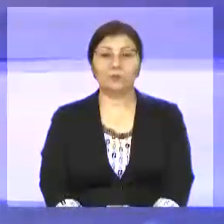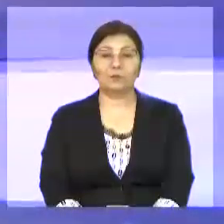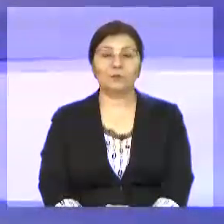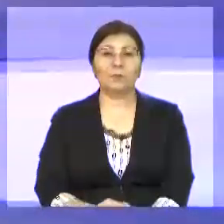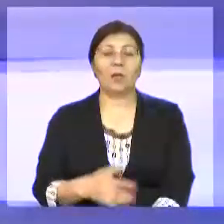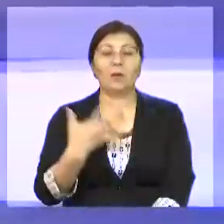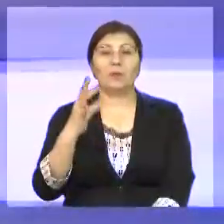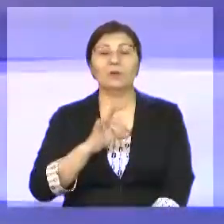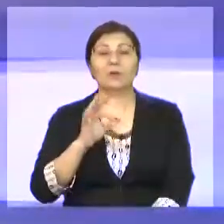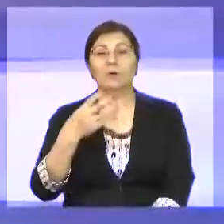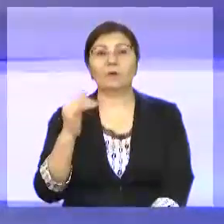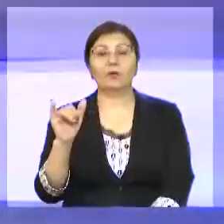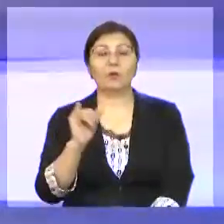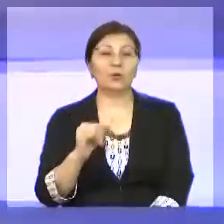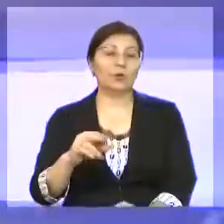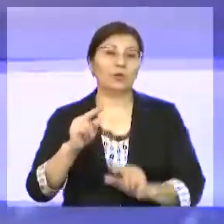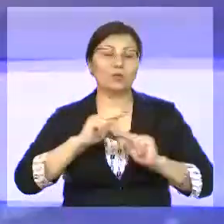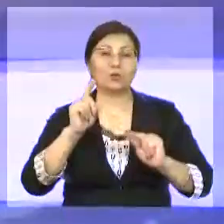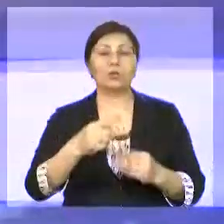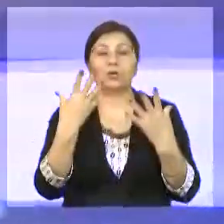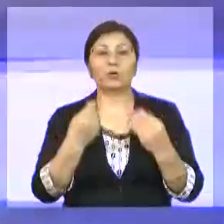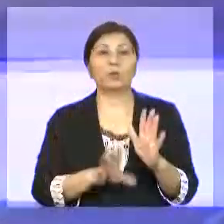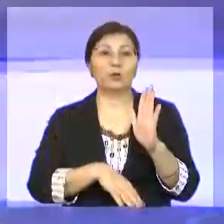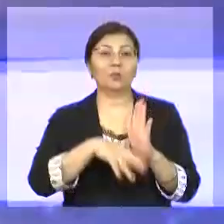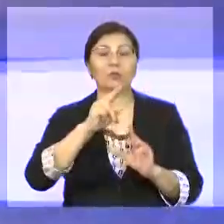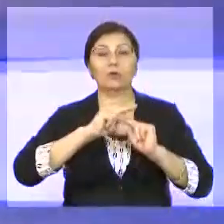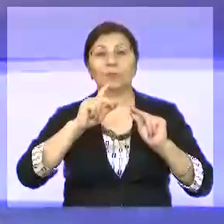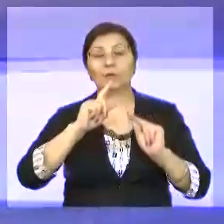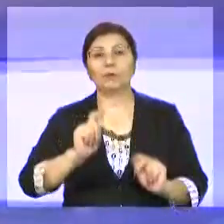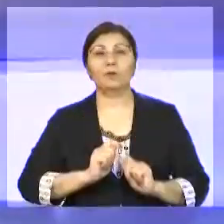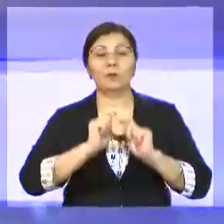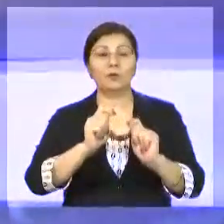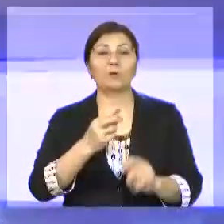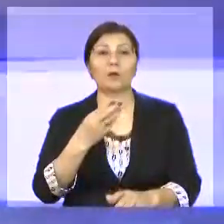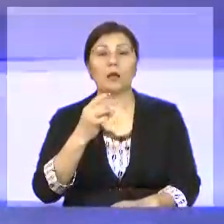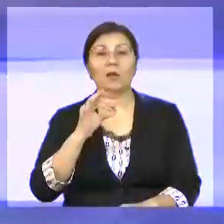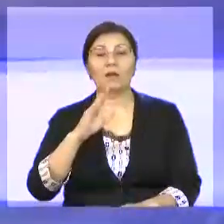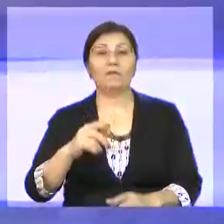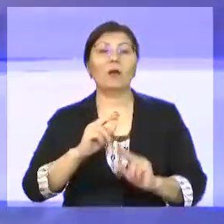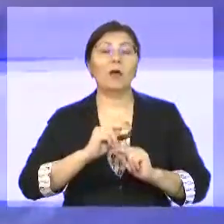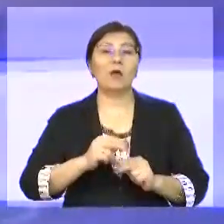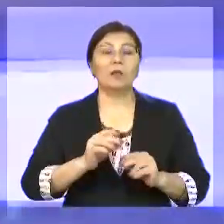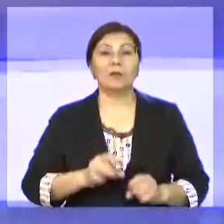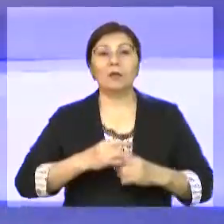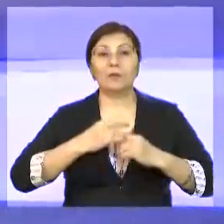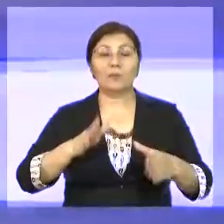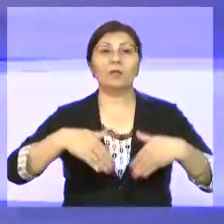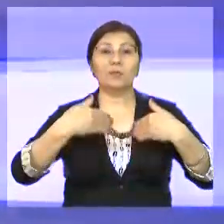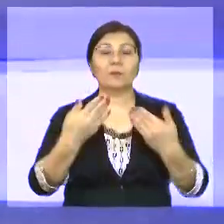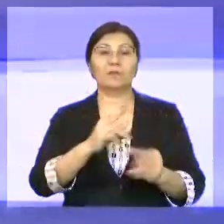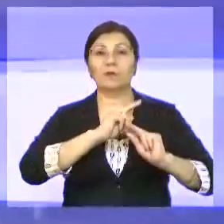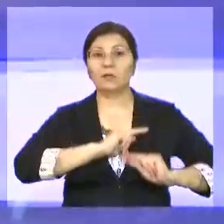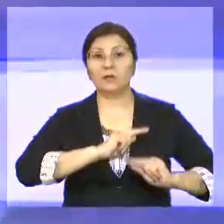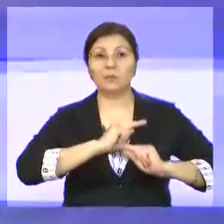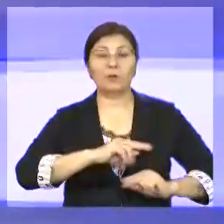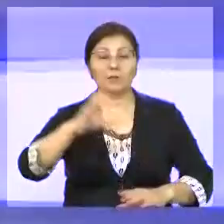5-ші қазан ұстаздар күнде облыстың үздік педагогтері сый құрметке бөленді. Облыс әкімі Асхат Шахаров мұғалімдерді кәсіби мерекелерімен құттықтап, қажырлы